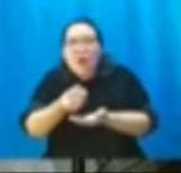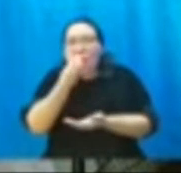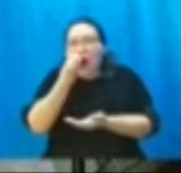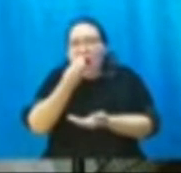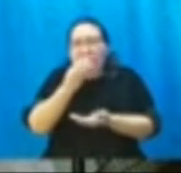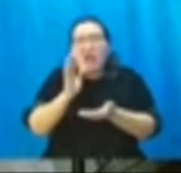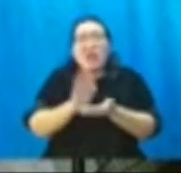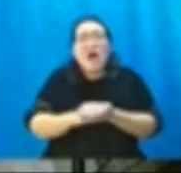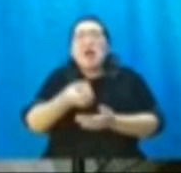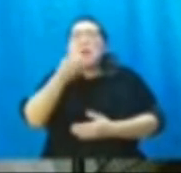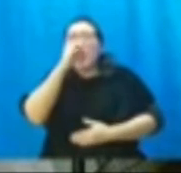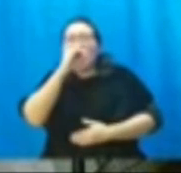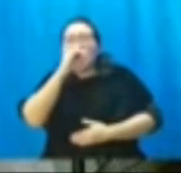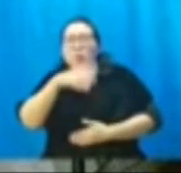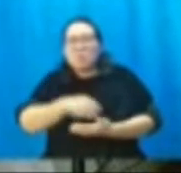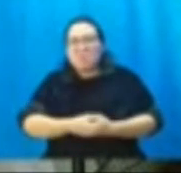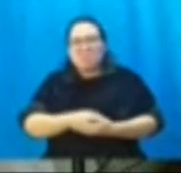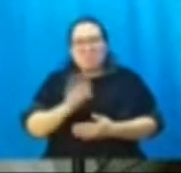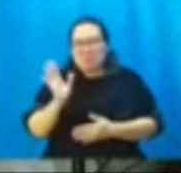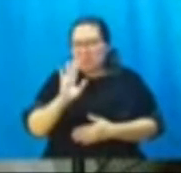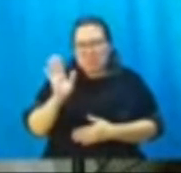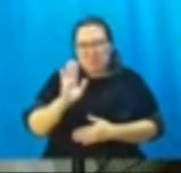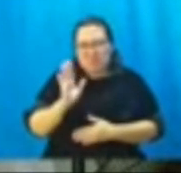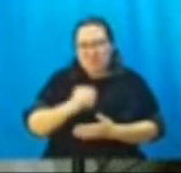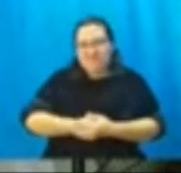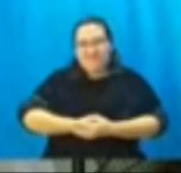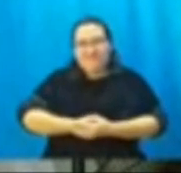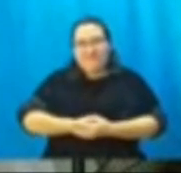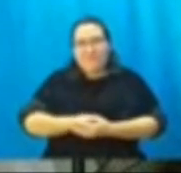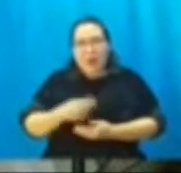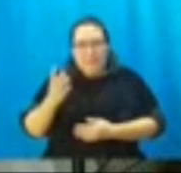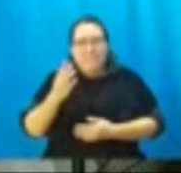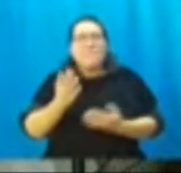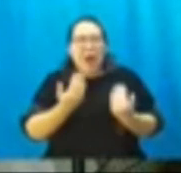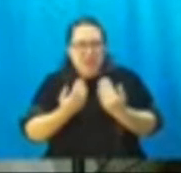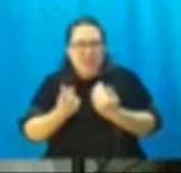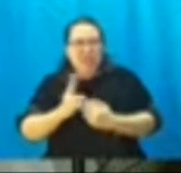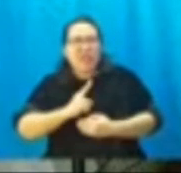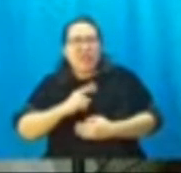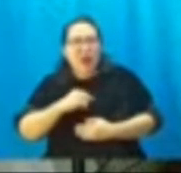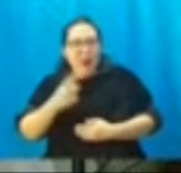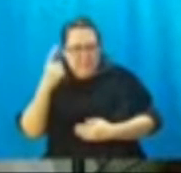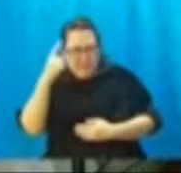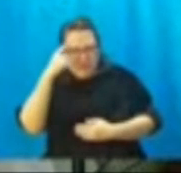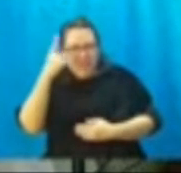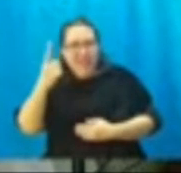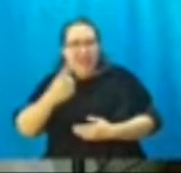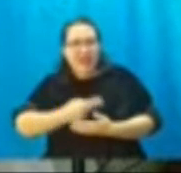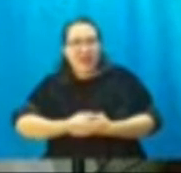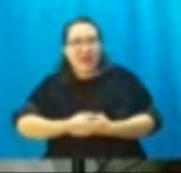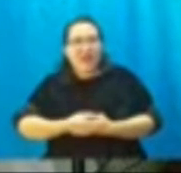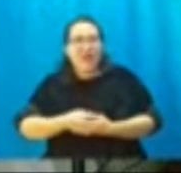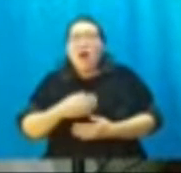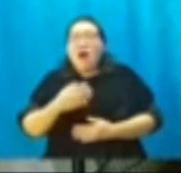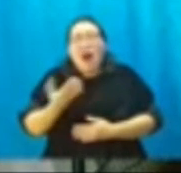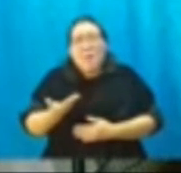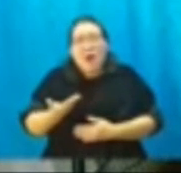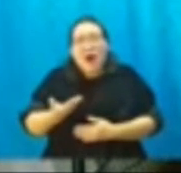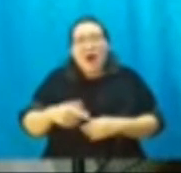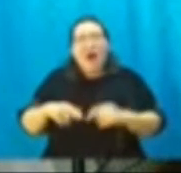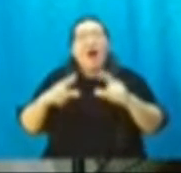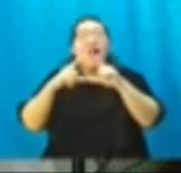Hai mencari enaknya Hai masuk Katolik Supaya apa lebih enak